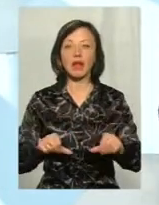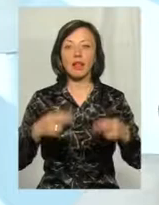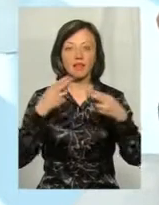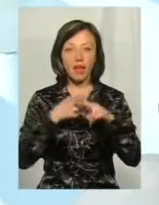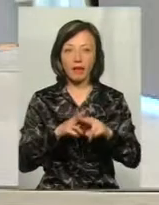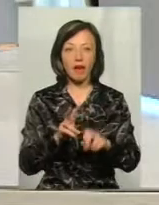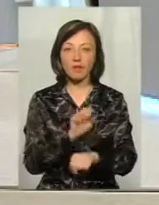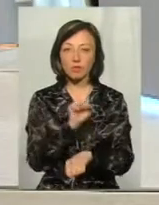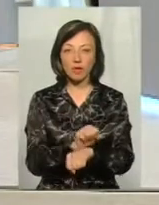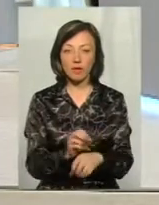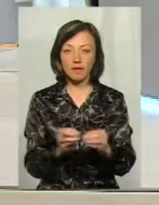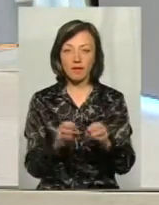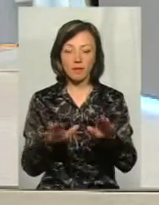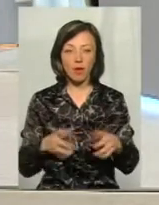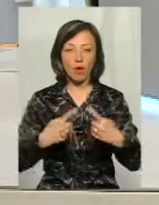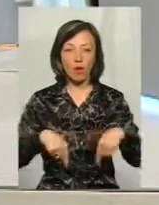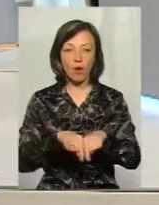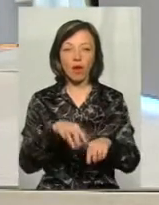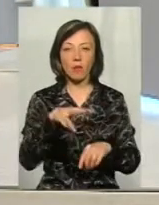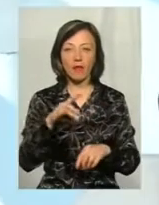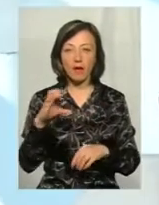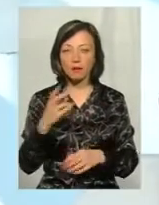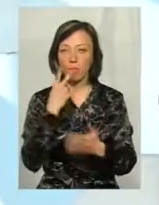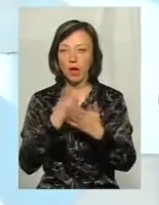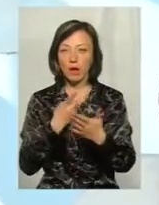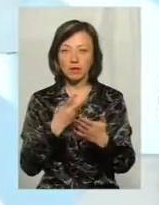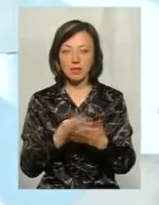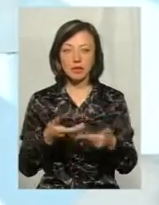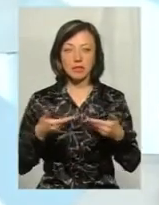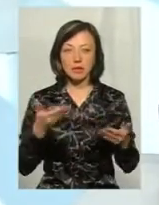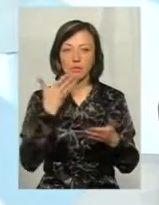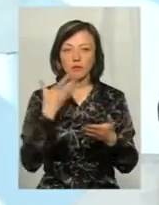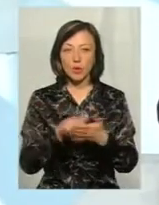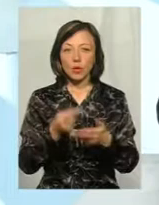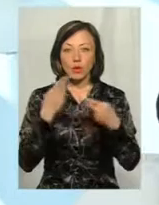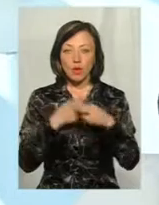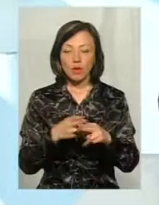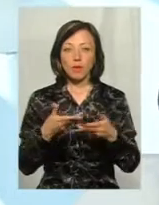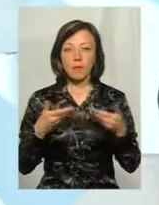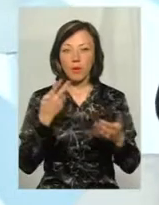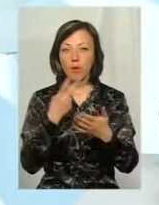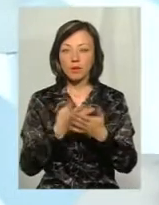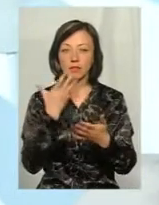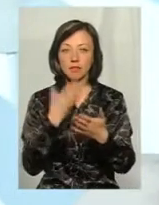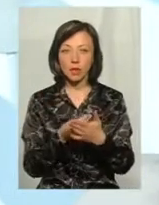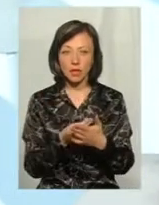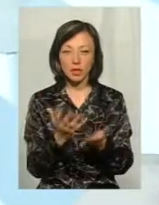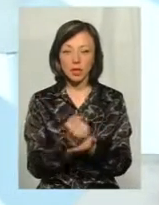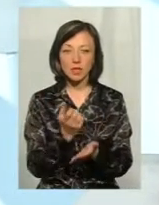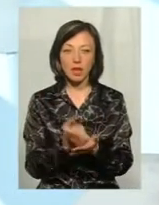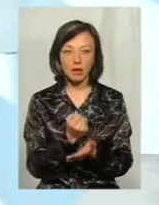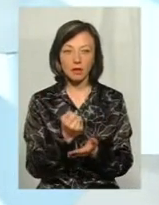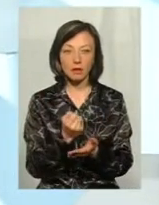не стоїть. І якраз в органи МНС показали нам свою техніку, ми показали свої